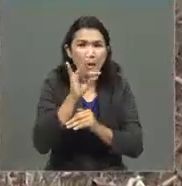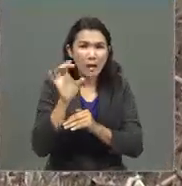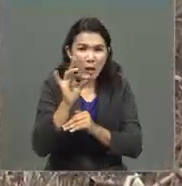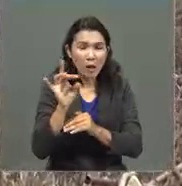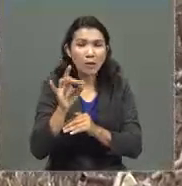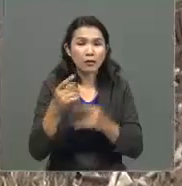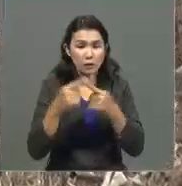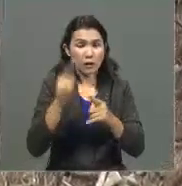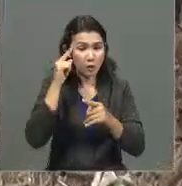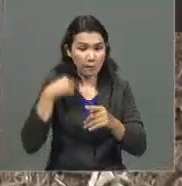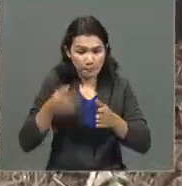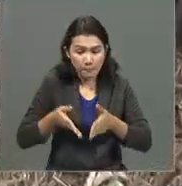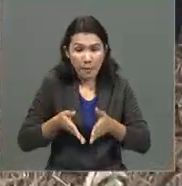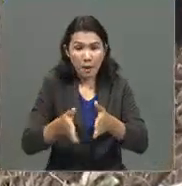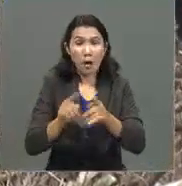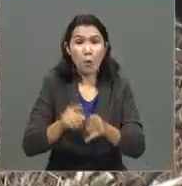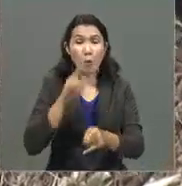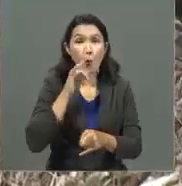ลูกบาศก์เมตรต่อวินาทีแล้วก็ให้ผ่านจุด y4